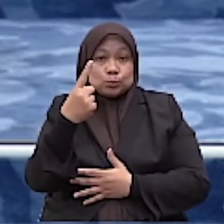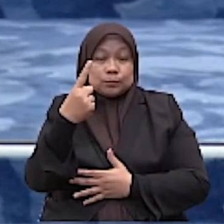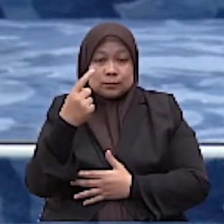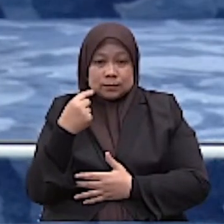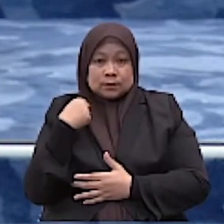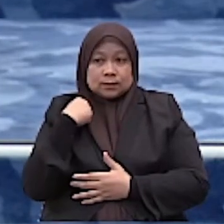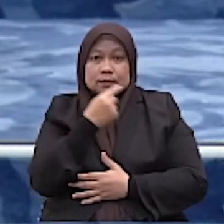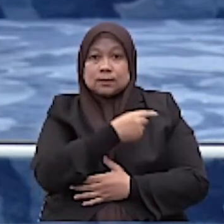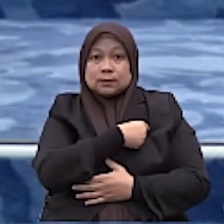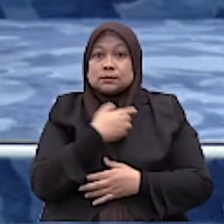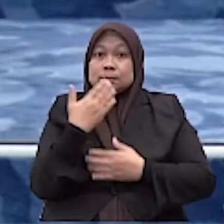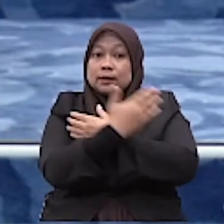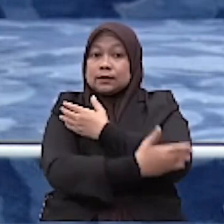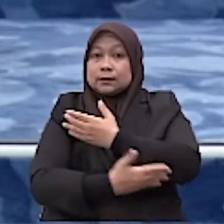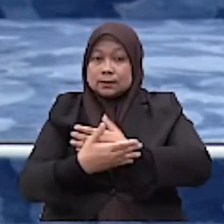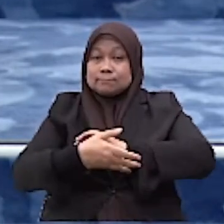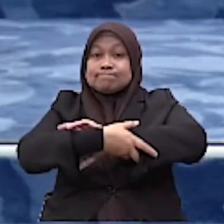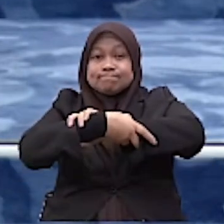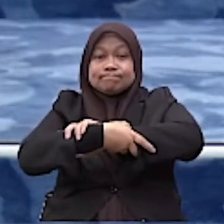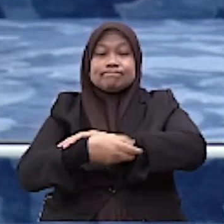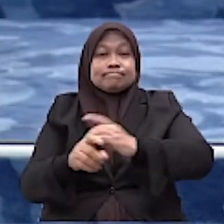kita sebagai negara sahabat